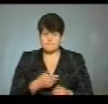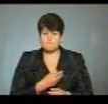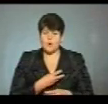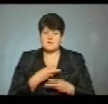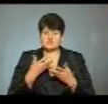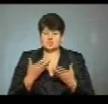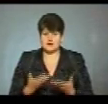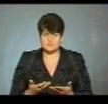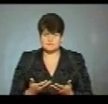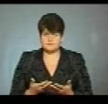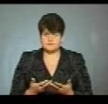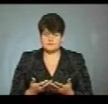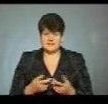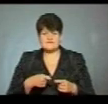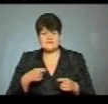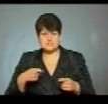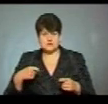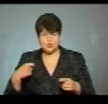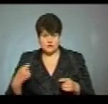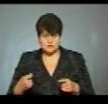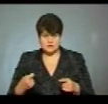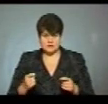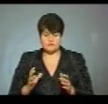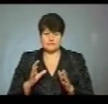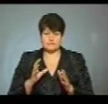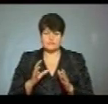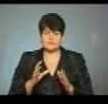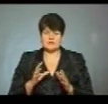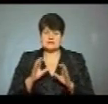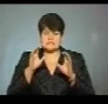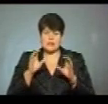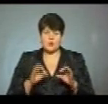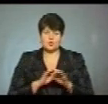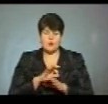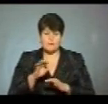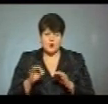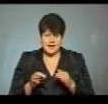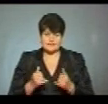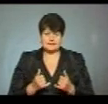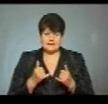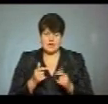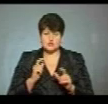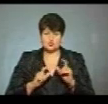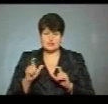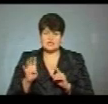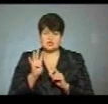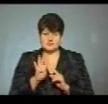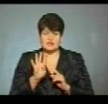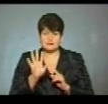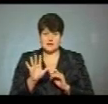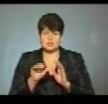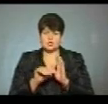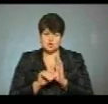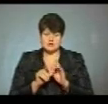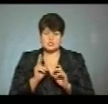побажанням відстрочити введення даного законопроекту для студентів 4-го, 5-го, 6-го